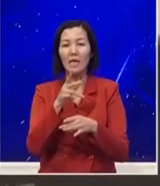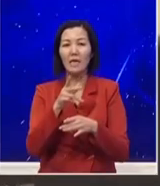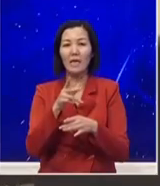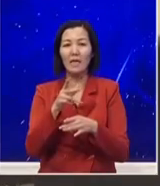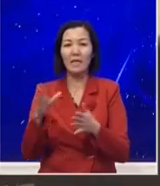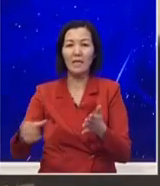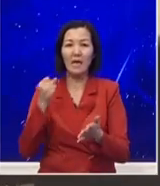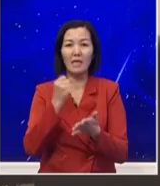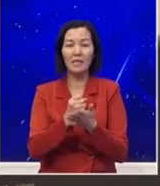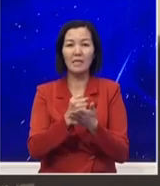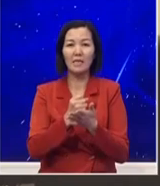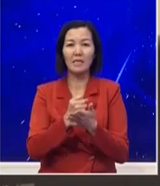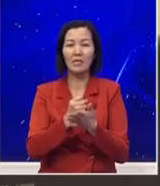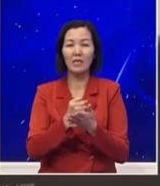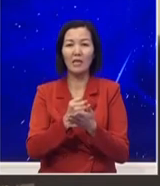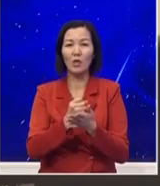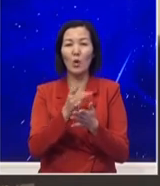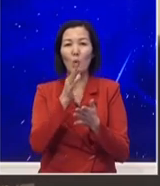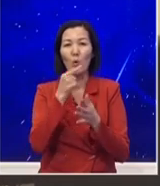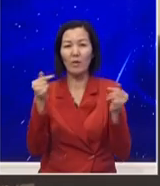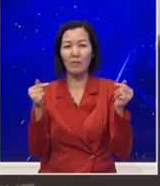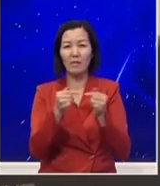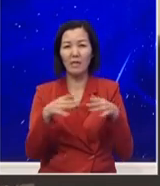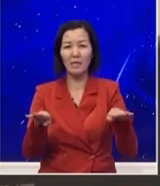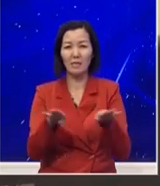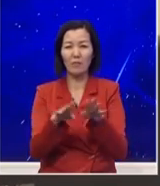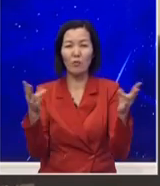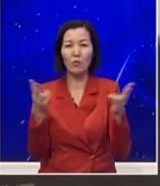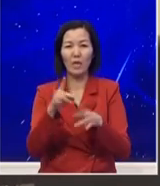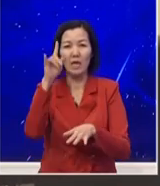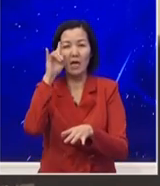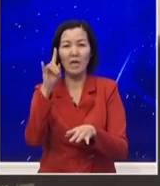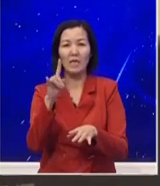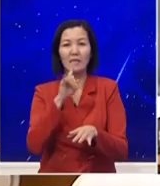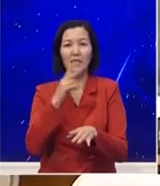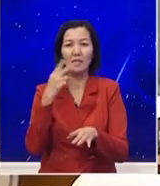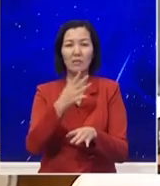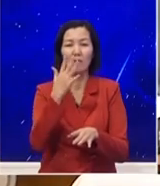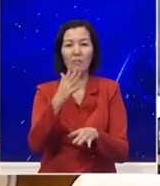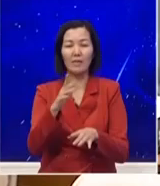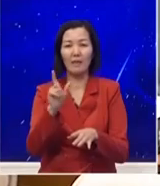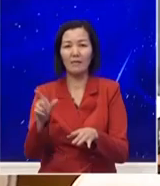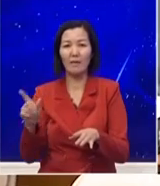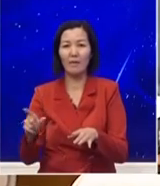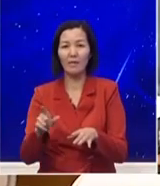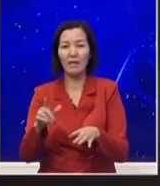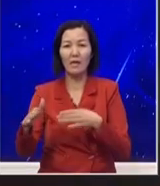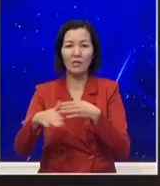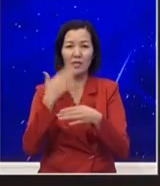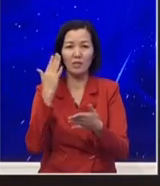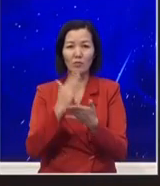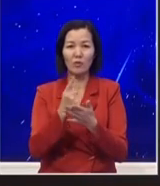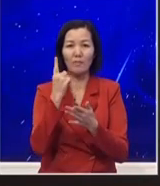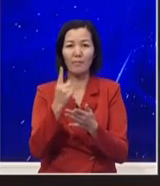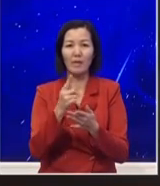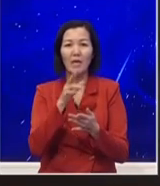жазадан ұзақ болмауы тиіс. Осы күні Кореяда 25 қазақстандық азамат жазасын өтеп жатыр. Ал біздің елде Кореяның бір